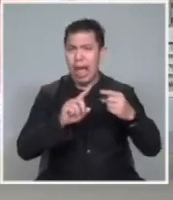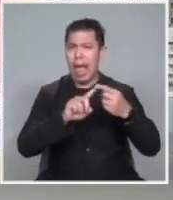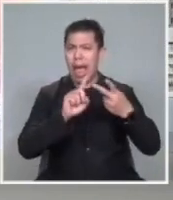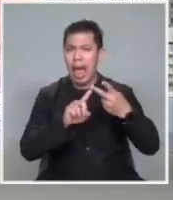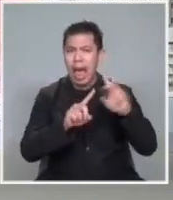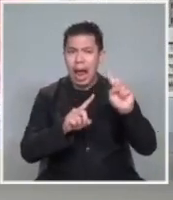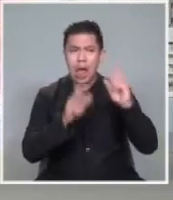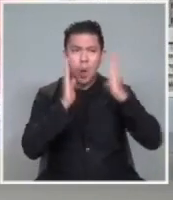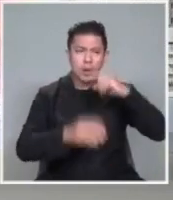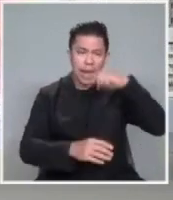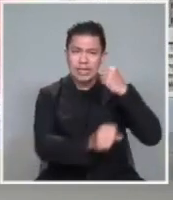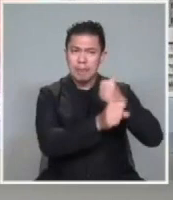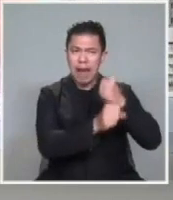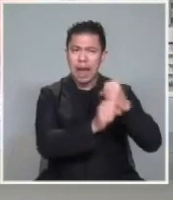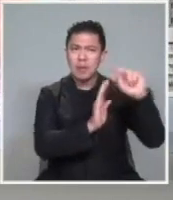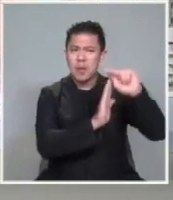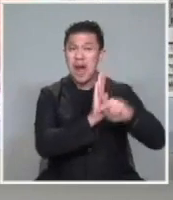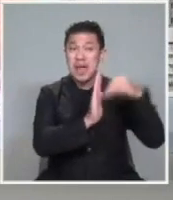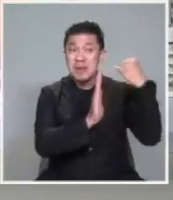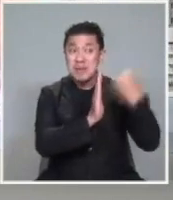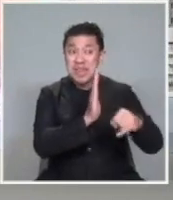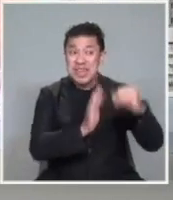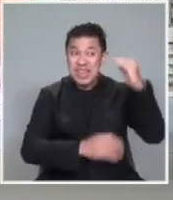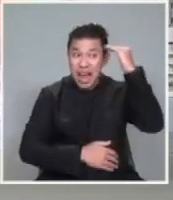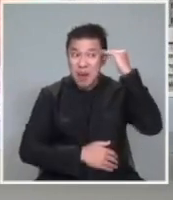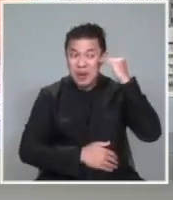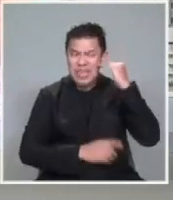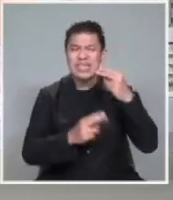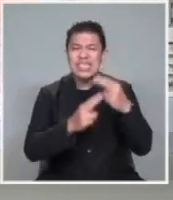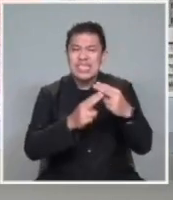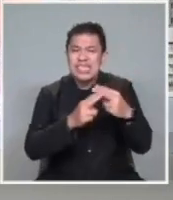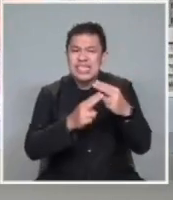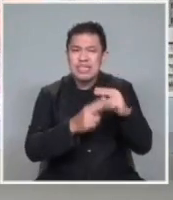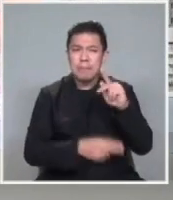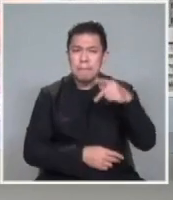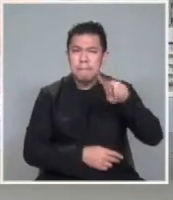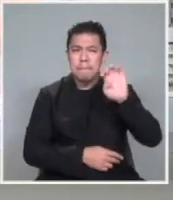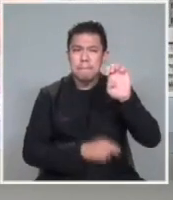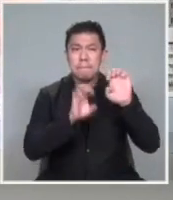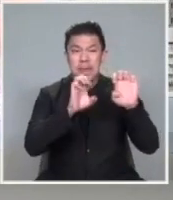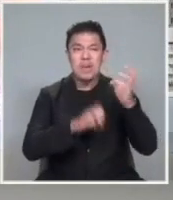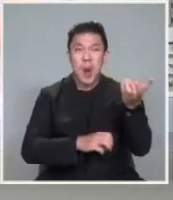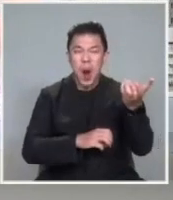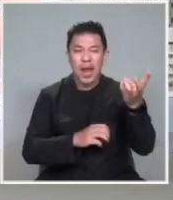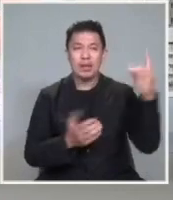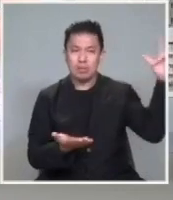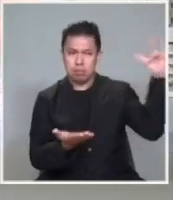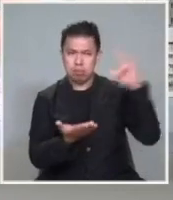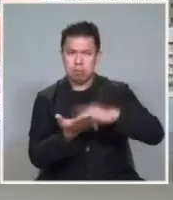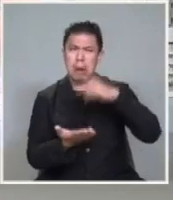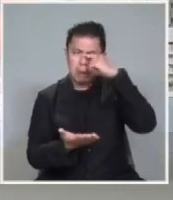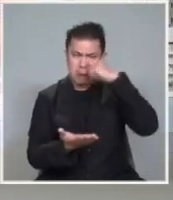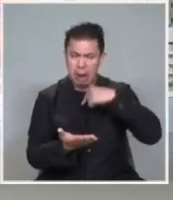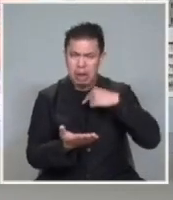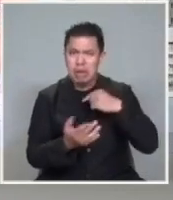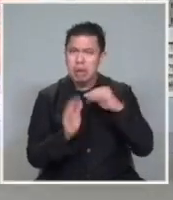มือแรงงานไทยที่ผิดกฎหมายหรือว่าผีน้อยที่เราเรียกชื่อกันเนี่ยนะคะที่เตรียมจะเดินทางกลับที่ประเทศไทยติดตามกับคุณจ